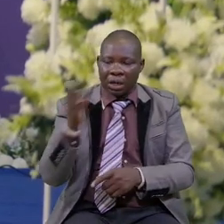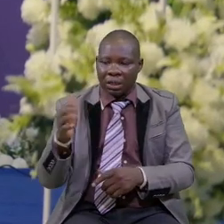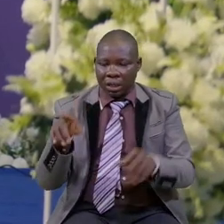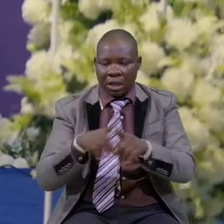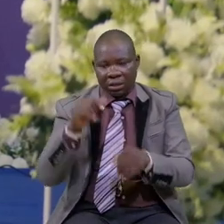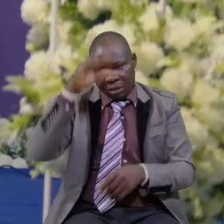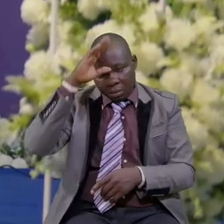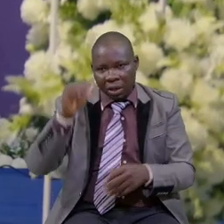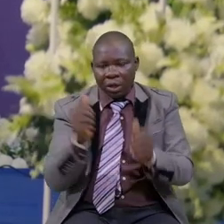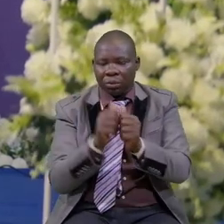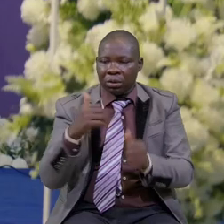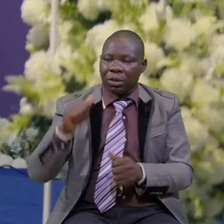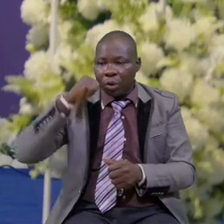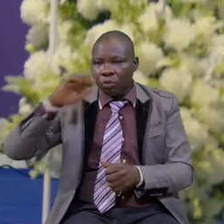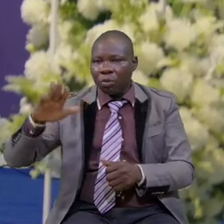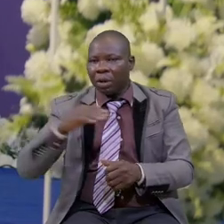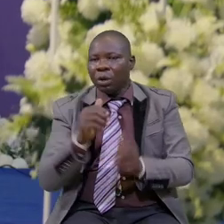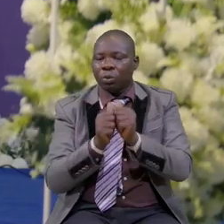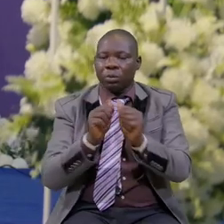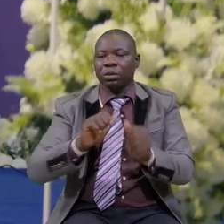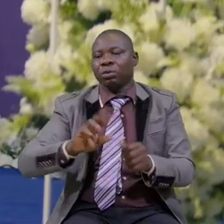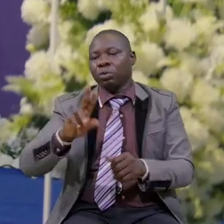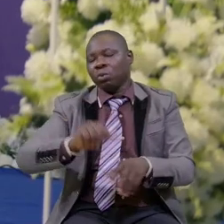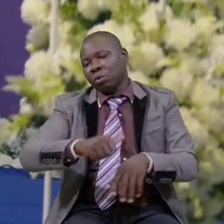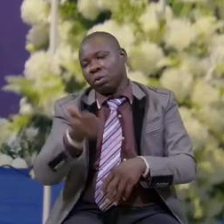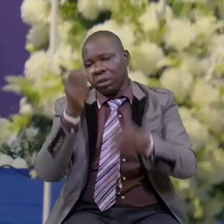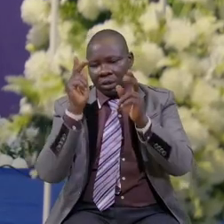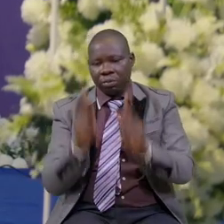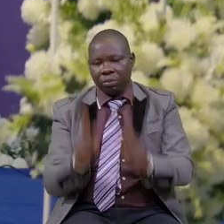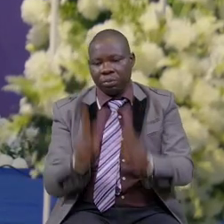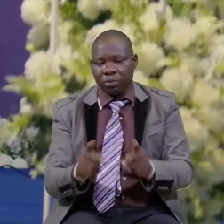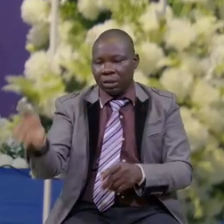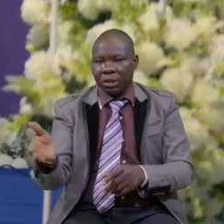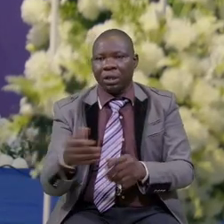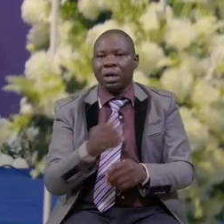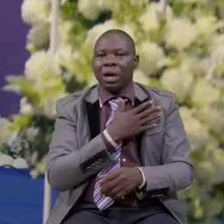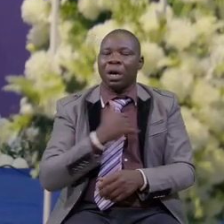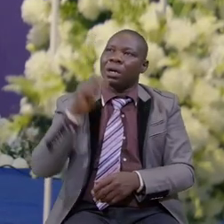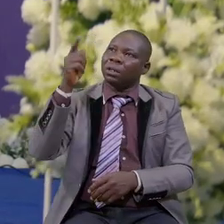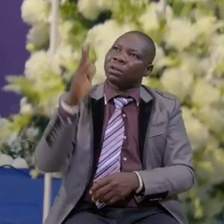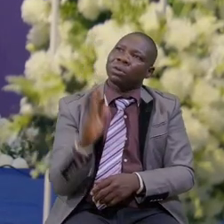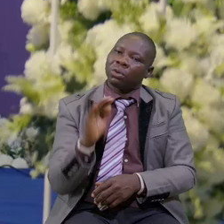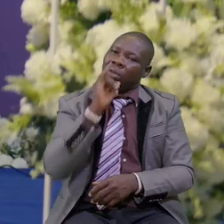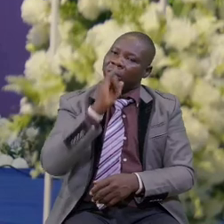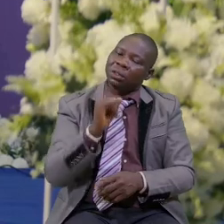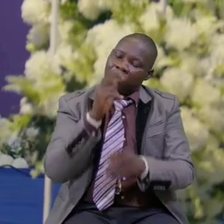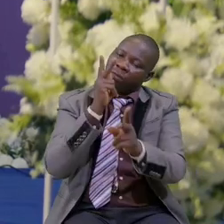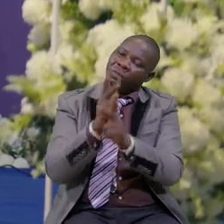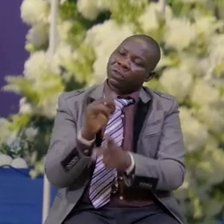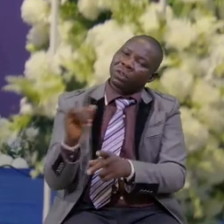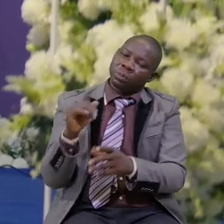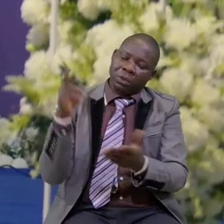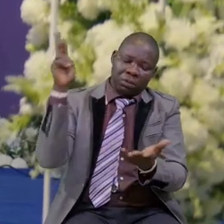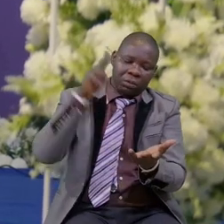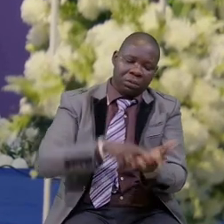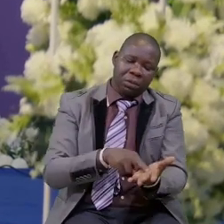qu'homme, avec une femme et il n'y a personne d'autre là. Et Dieu est